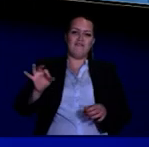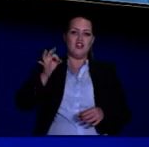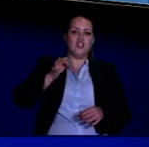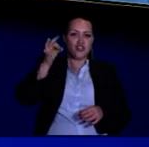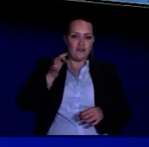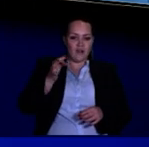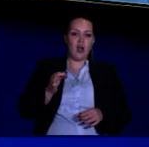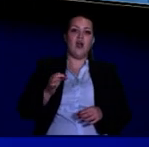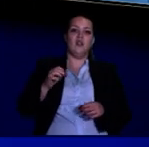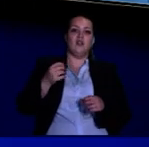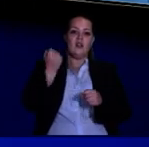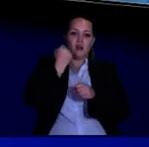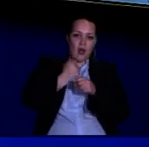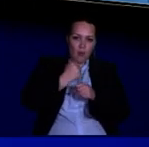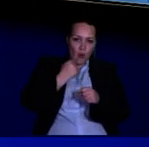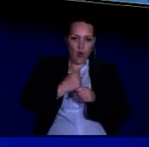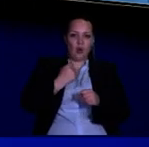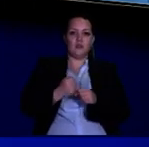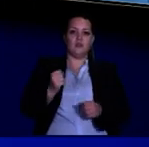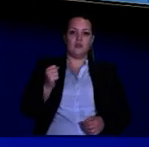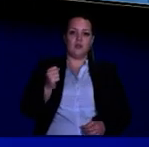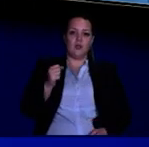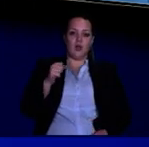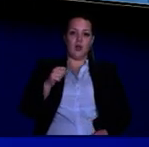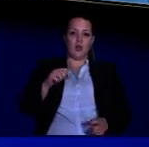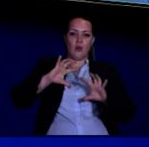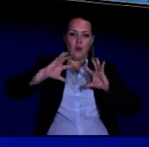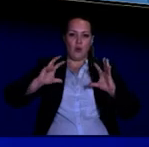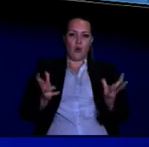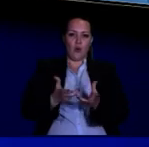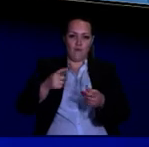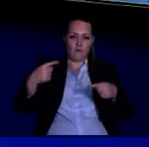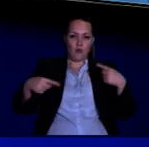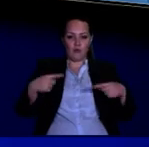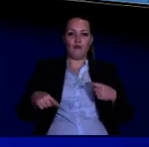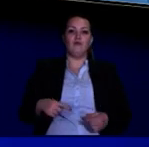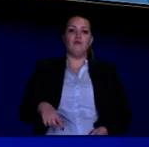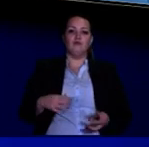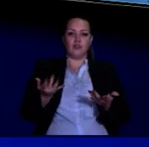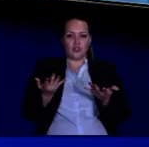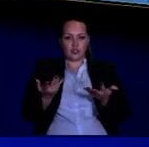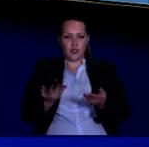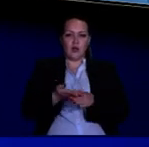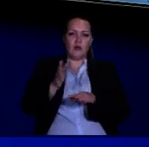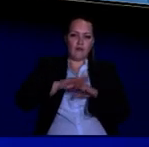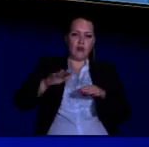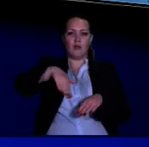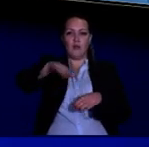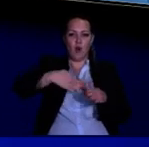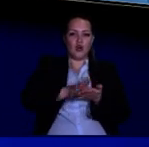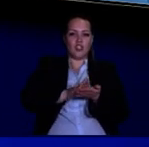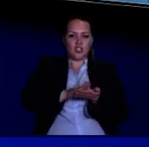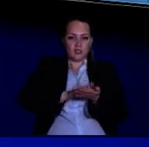Вышивает или пашет, или забивает гол. Варит, жарит, моет,